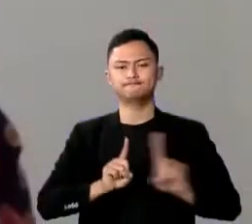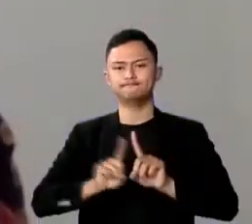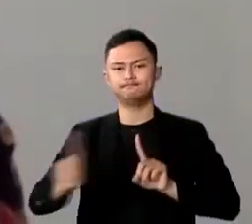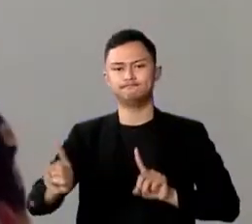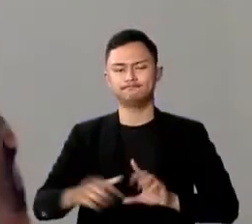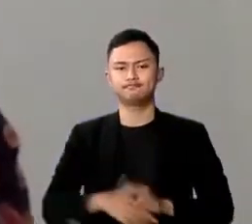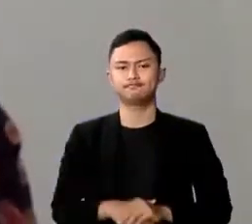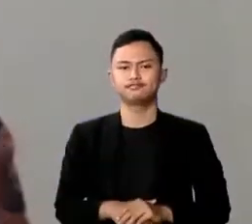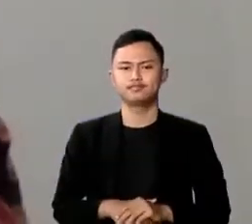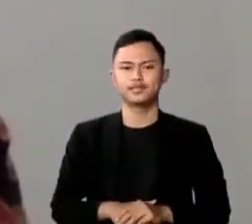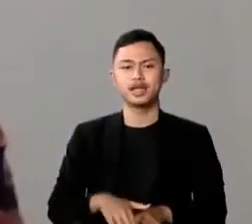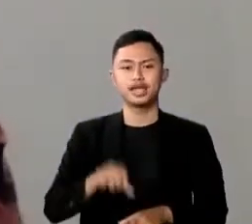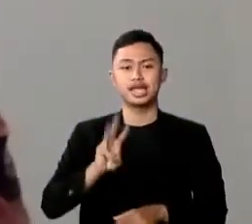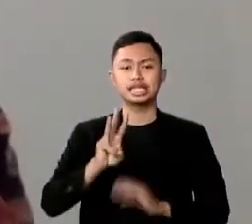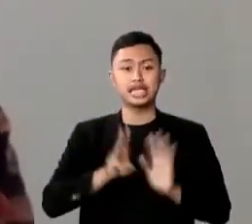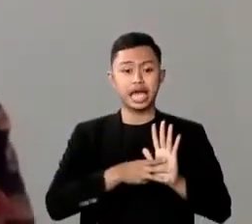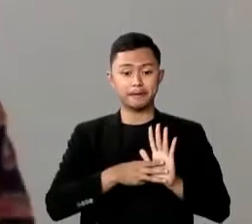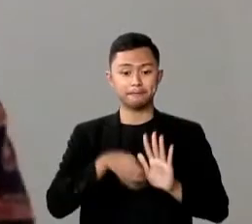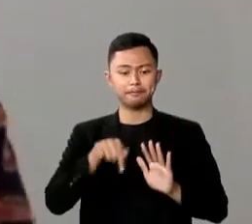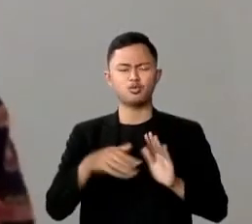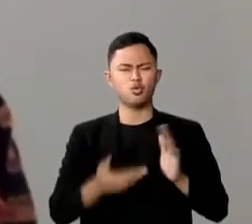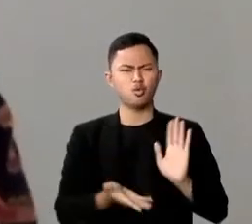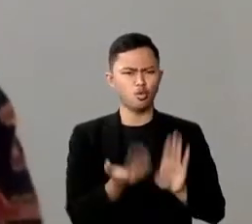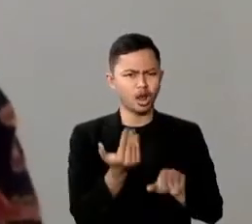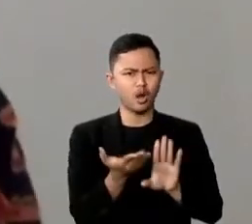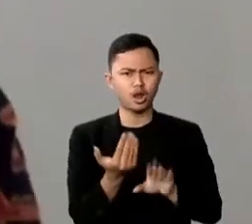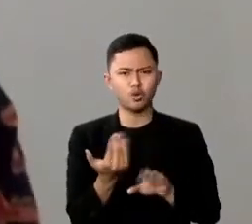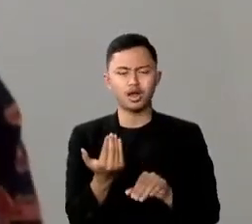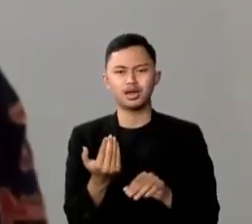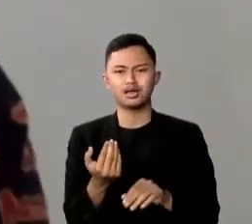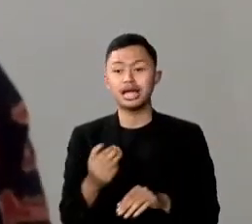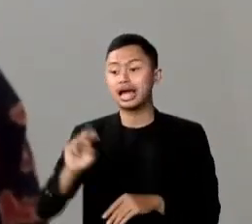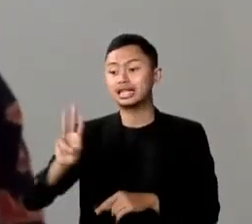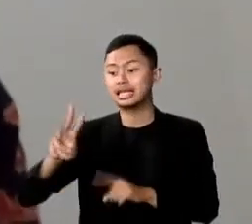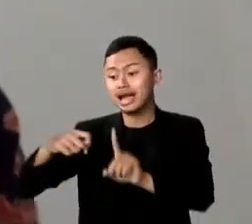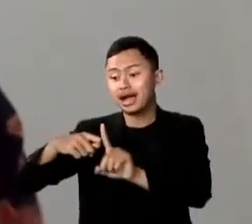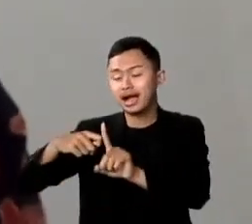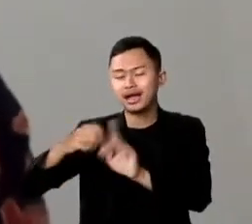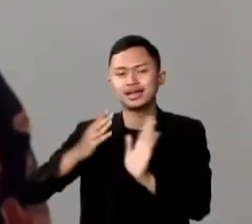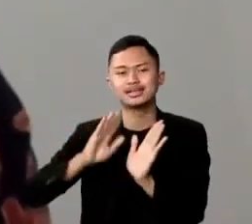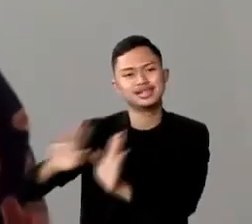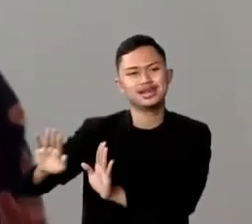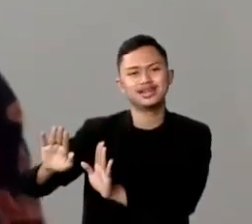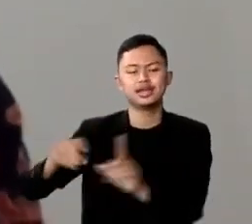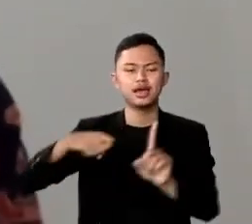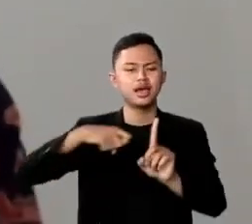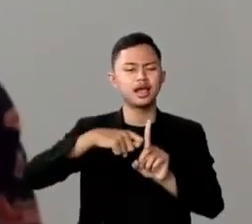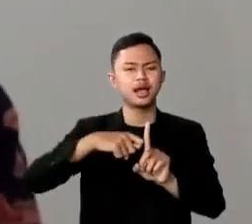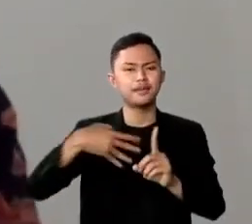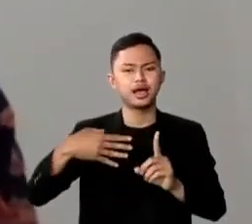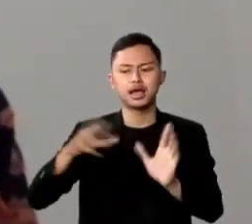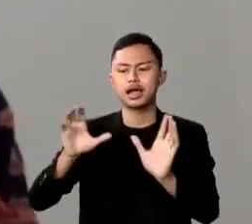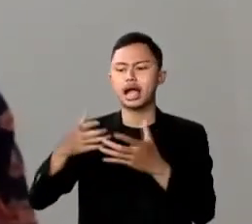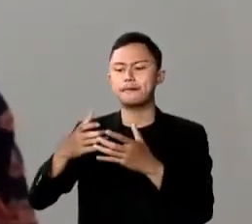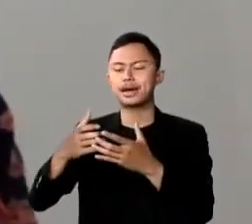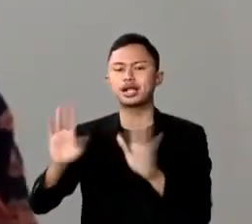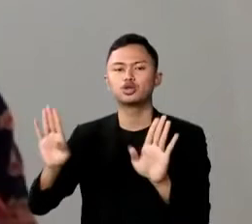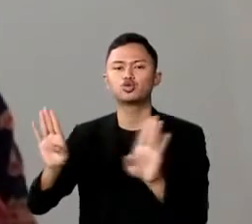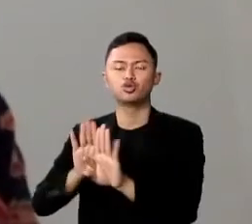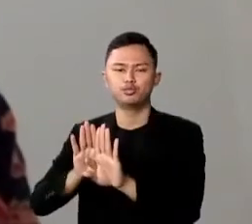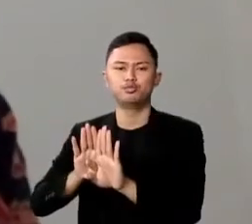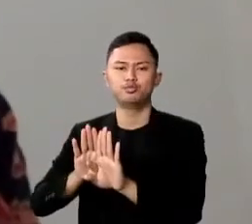tiga kain tiga ini diulang-ulang dan ingat kendari-3 k&k pertama apa kamar tertutup